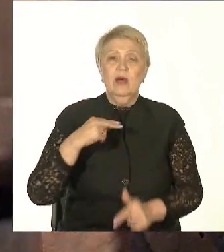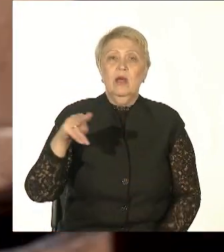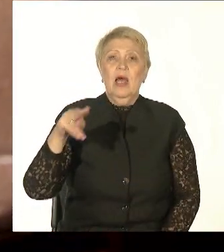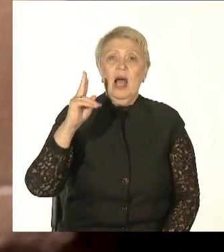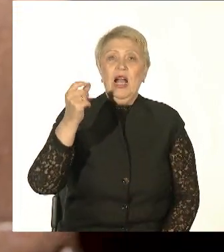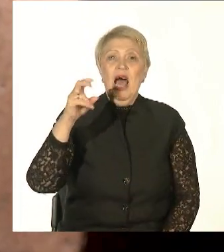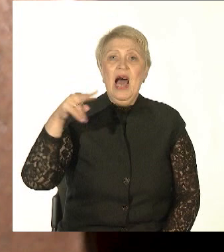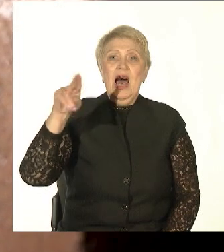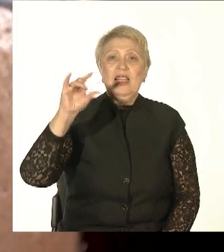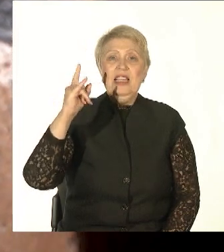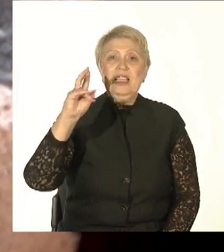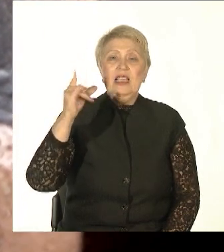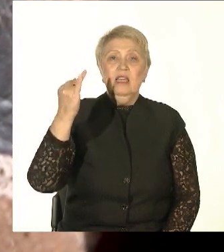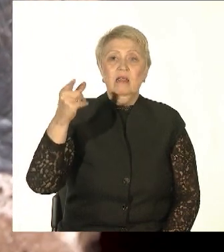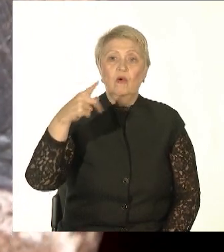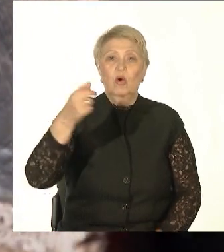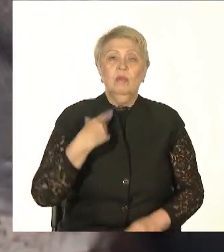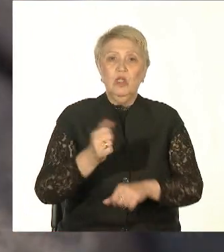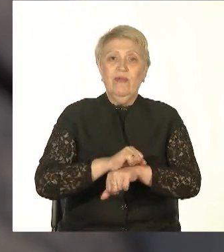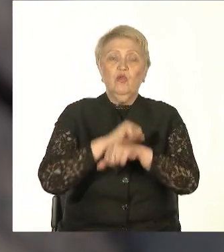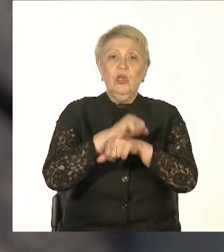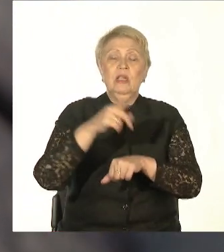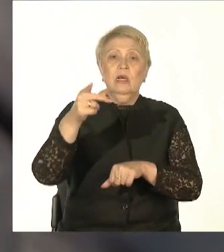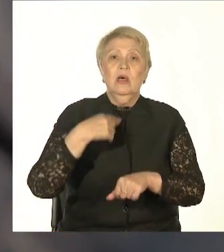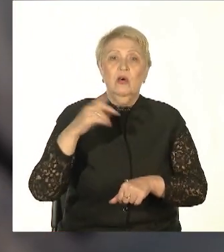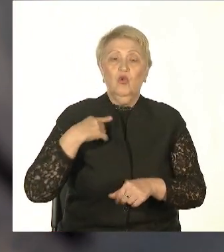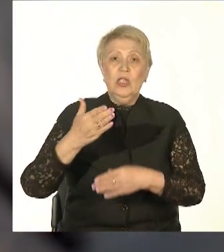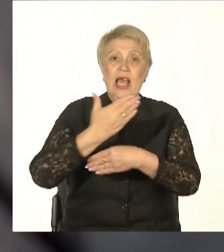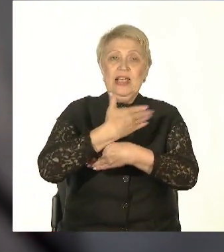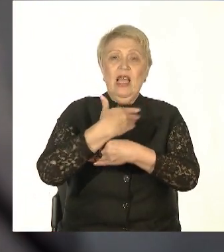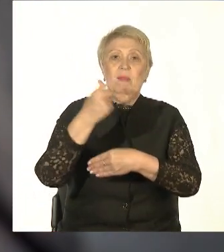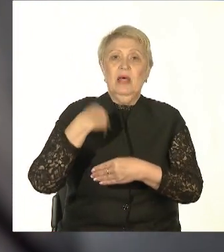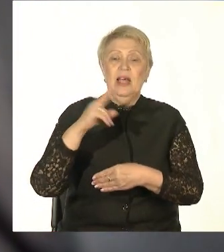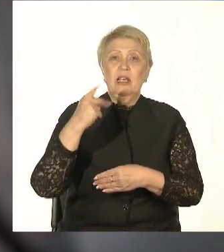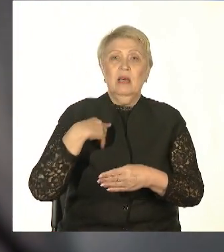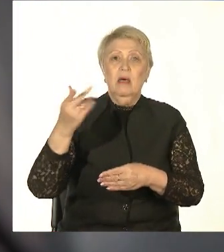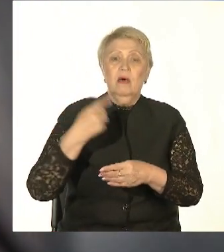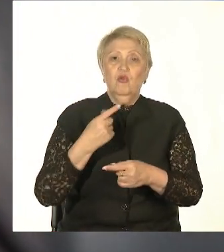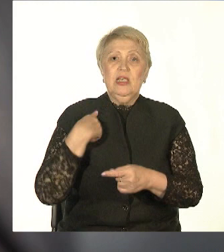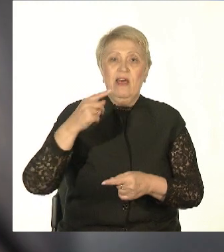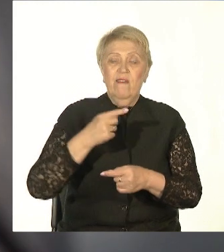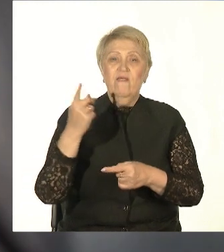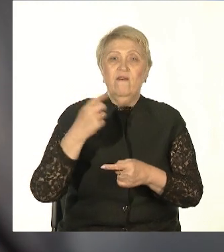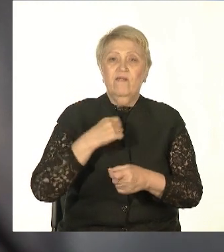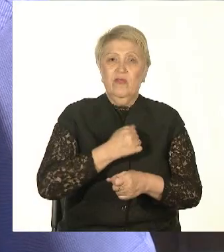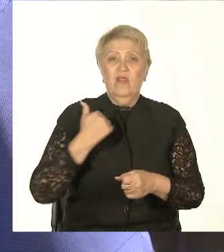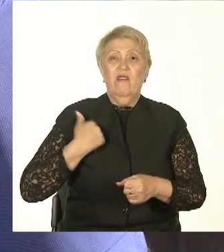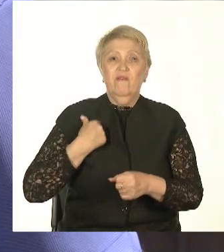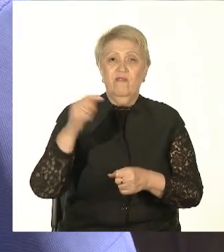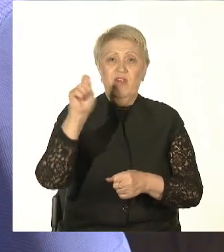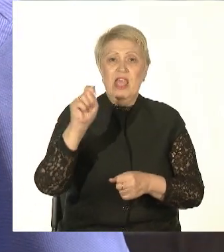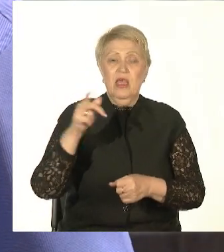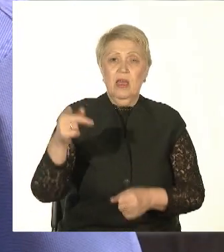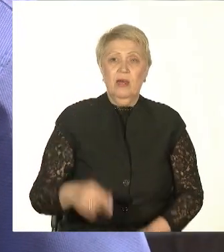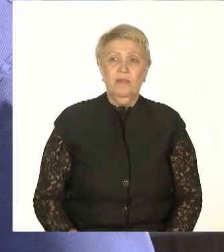Он водрузил знамя над Рейхстагом. Ну, конечно, не центральным куполом, но там же куполов-то немало было. И чтобы тому куполу прорваться ему было со